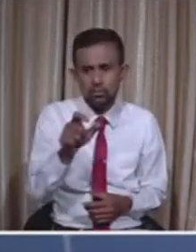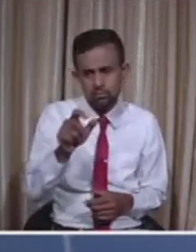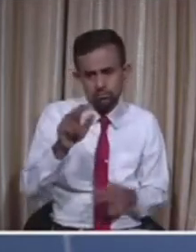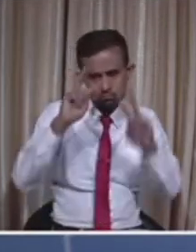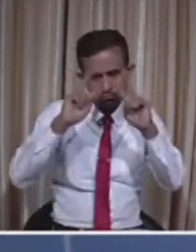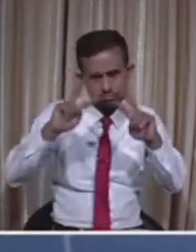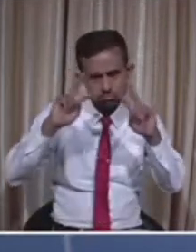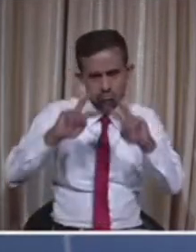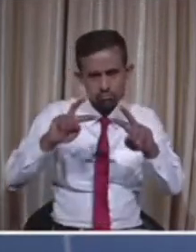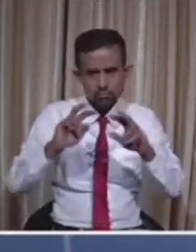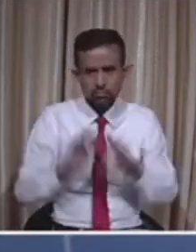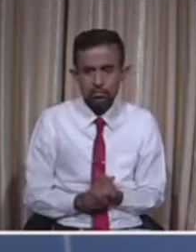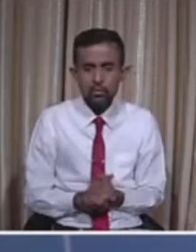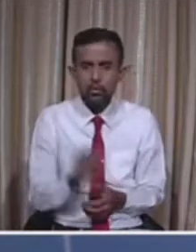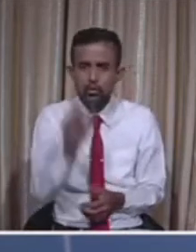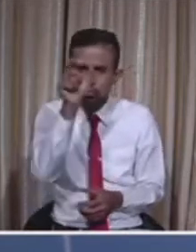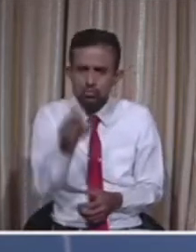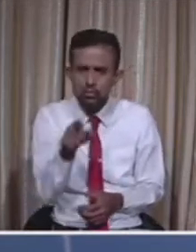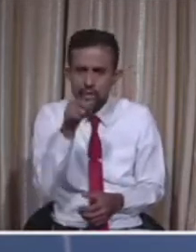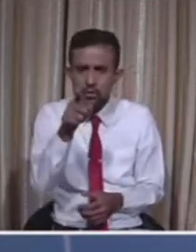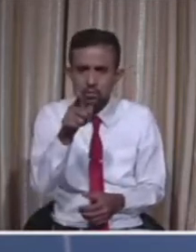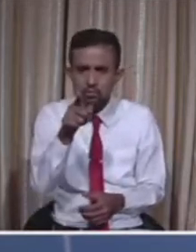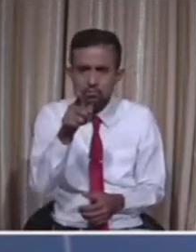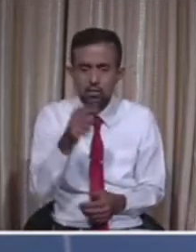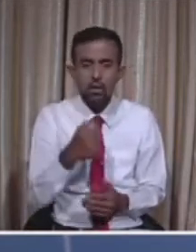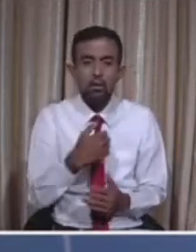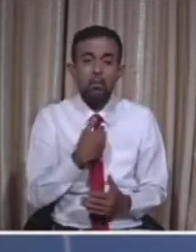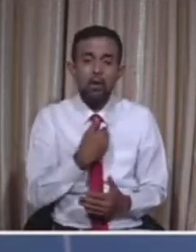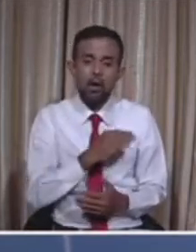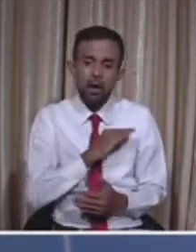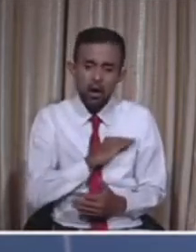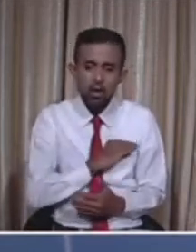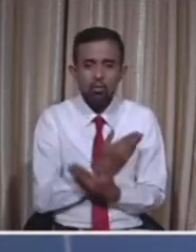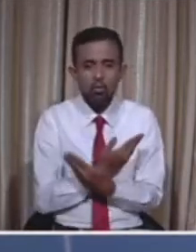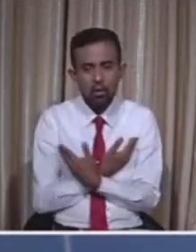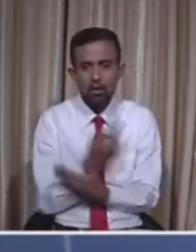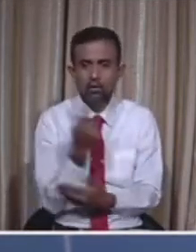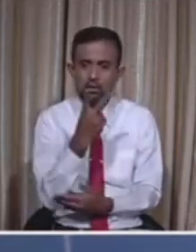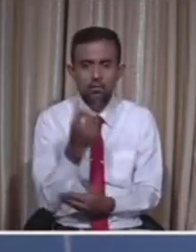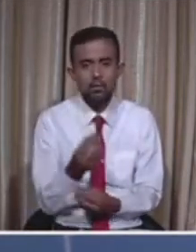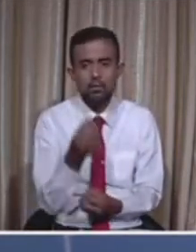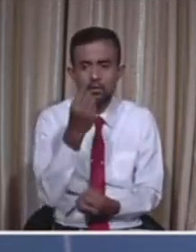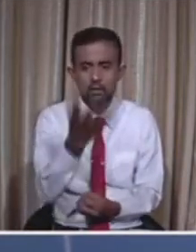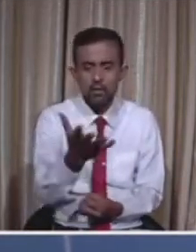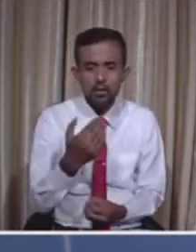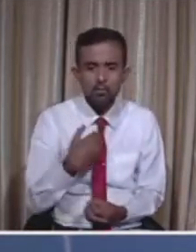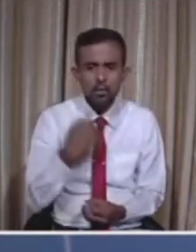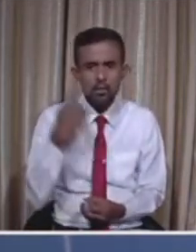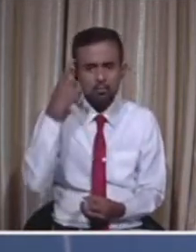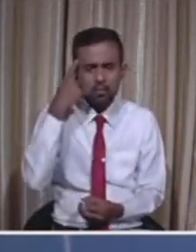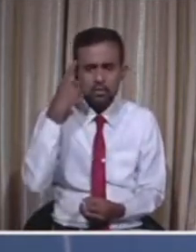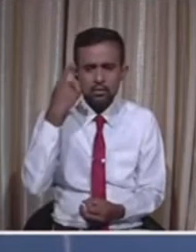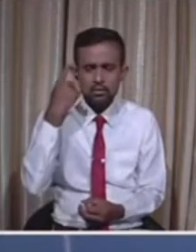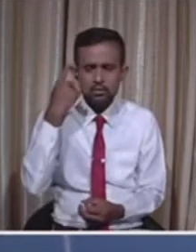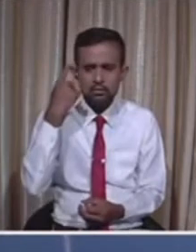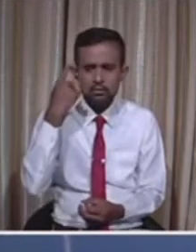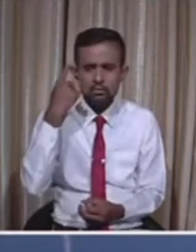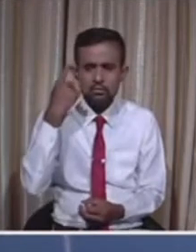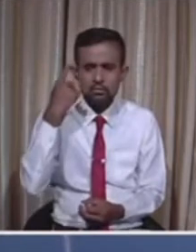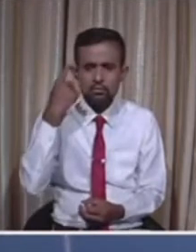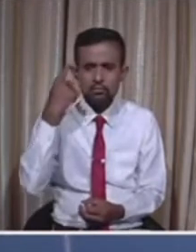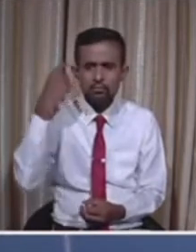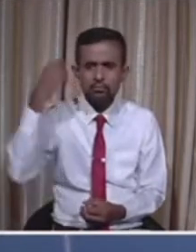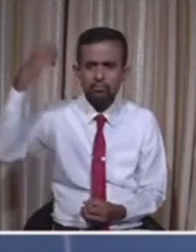කරා. ඔබතුමාට මගේ හදවත ඇතුලේ ලොකු ගෞරවයකුයි ආදරයකුයි දෙකම තියෙනවා. මට මතකයි මම මොකක් හරි